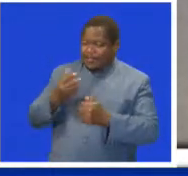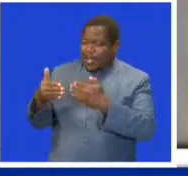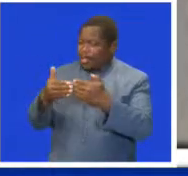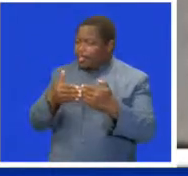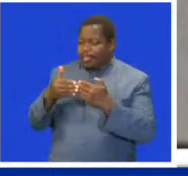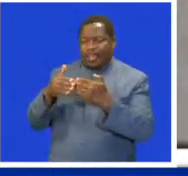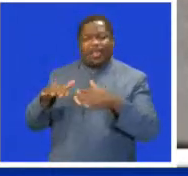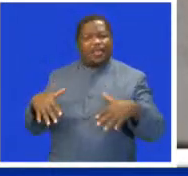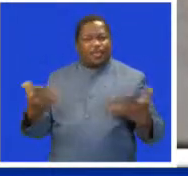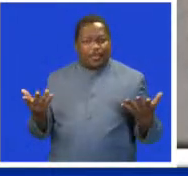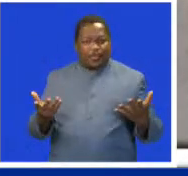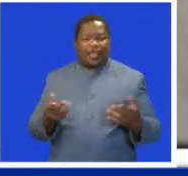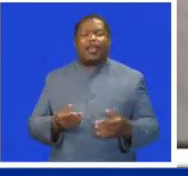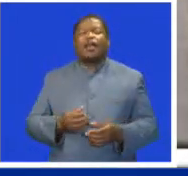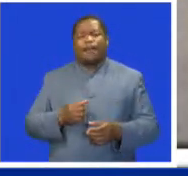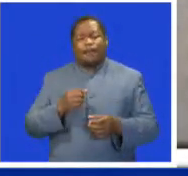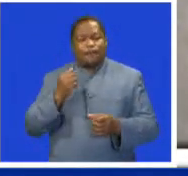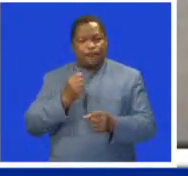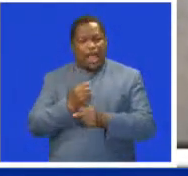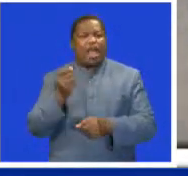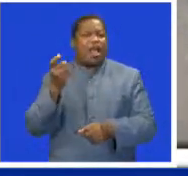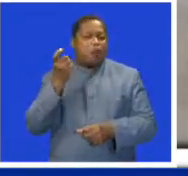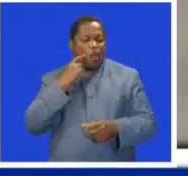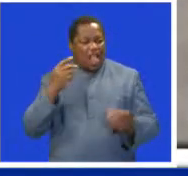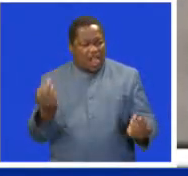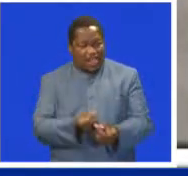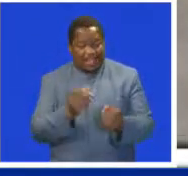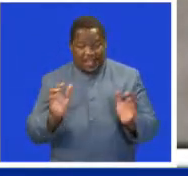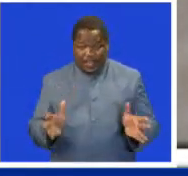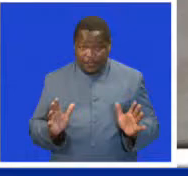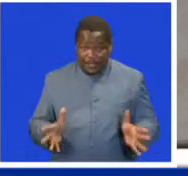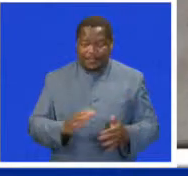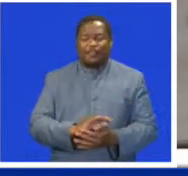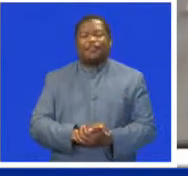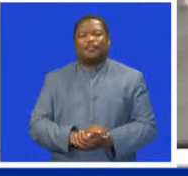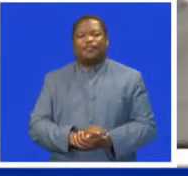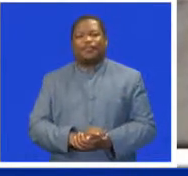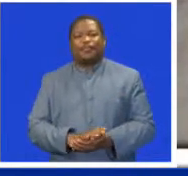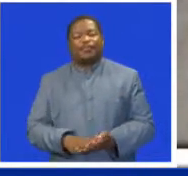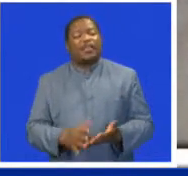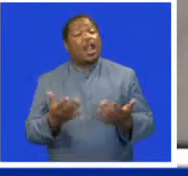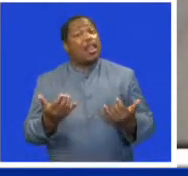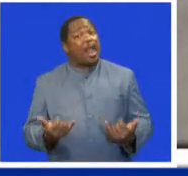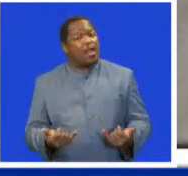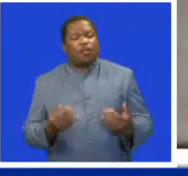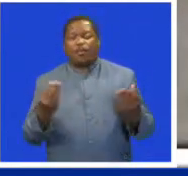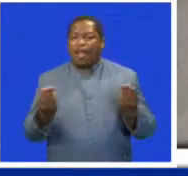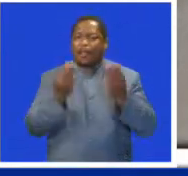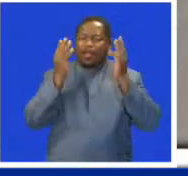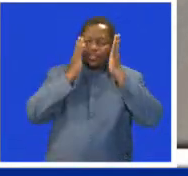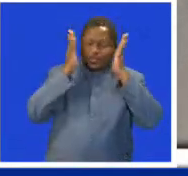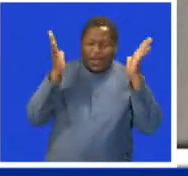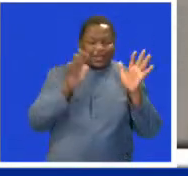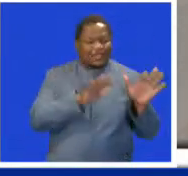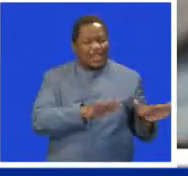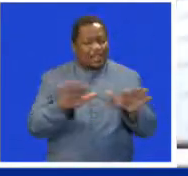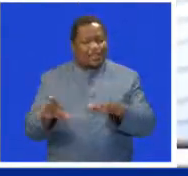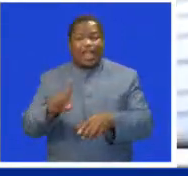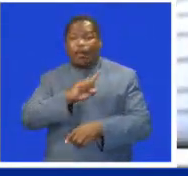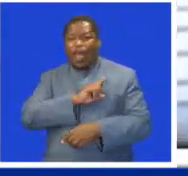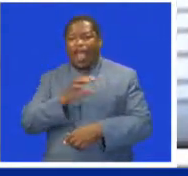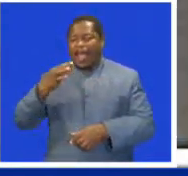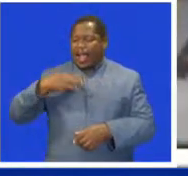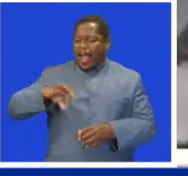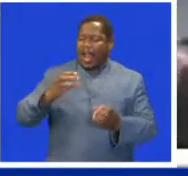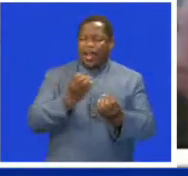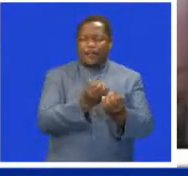sekukhathathe sive ikakhulu litiko letempilo umbishopi Samson Hlatjwako longosihlalo welibandla lelibuke Tindzaba